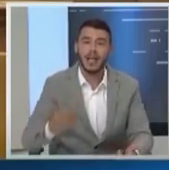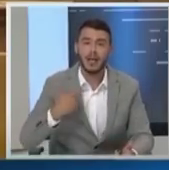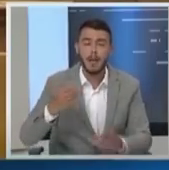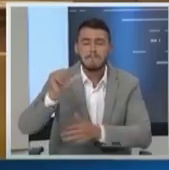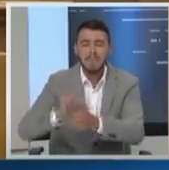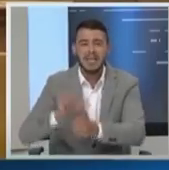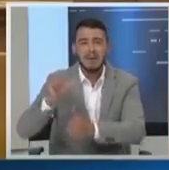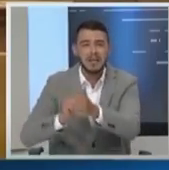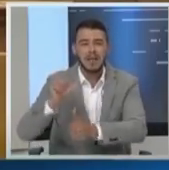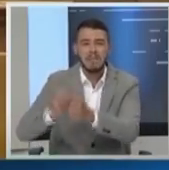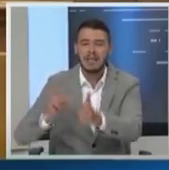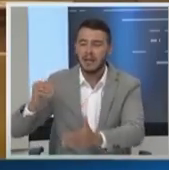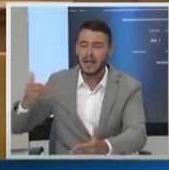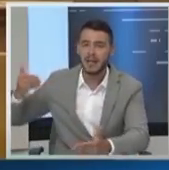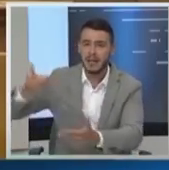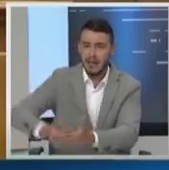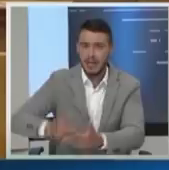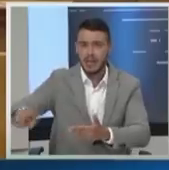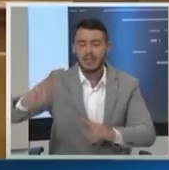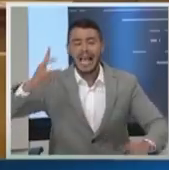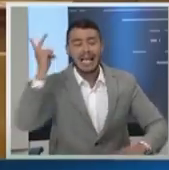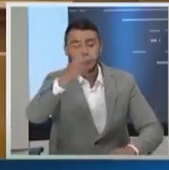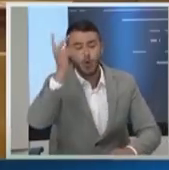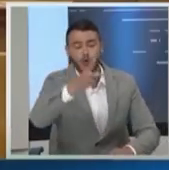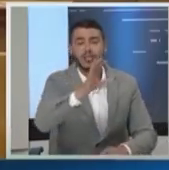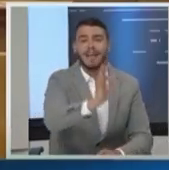μήνες στήσατε στον τοίχο το φλαμπουράρι και το σταθάκι,